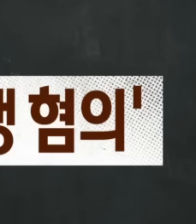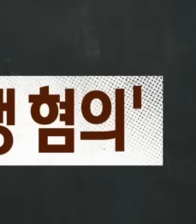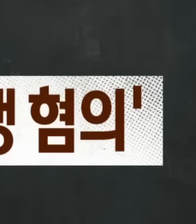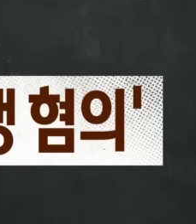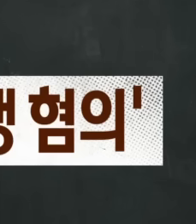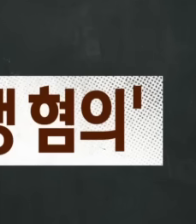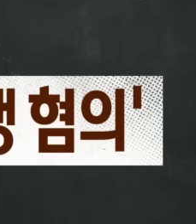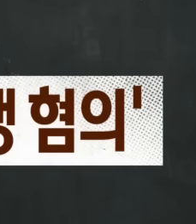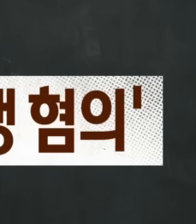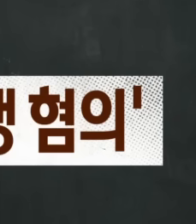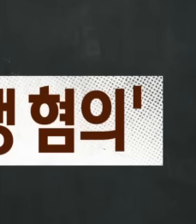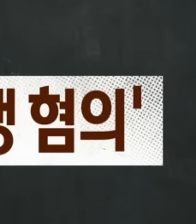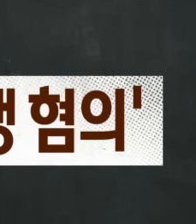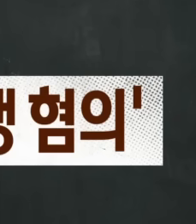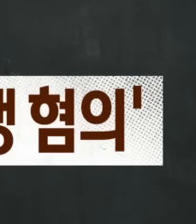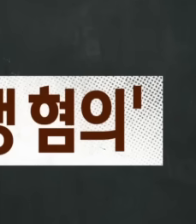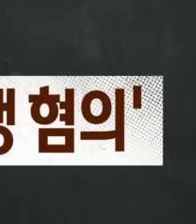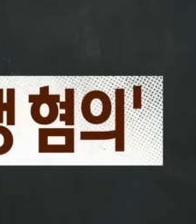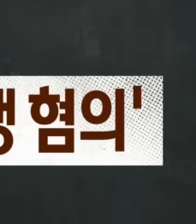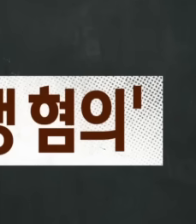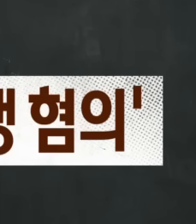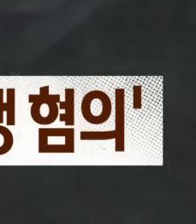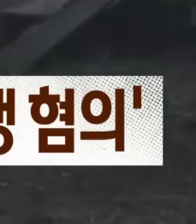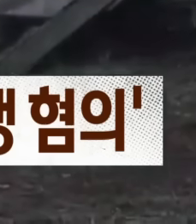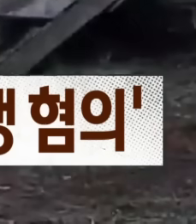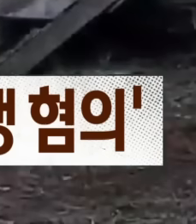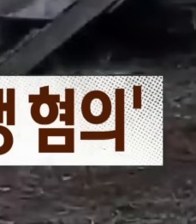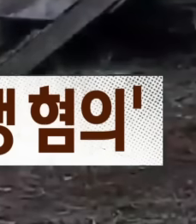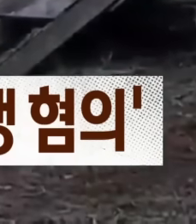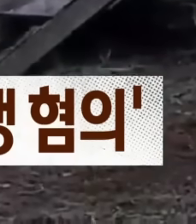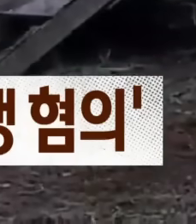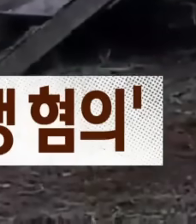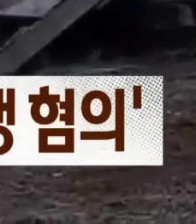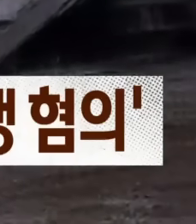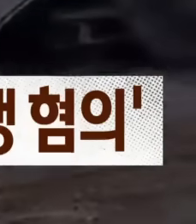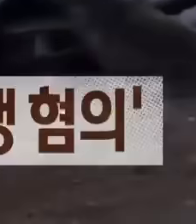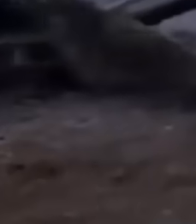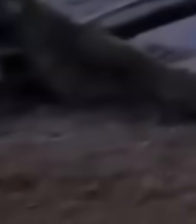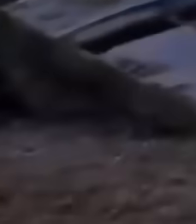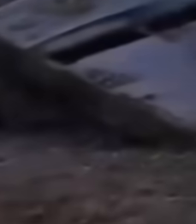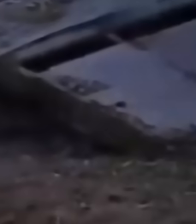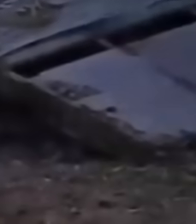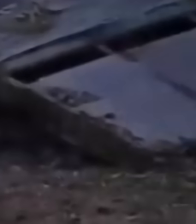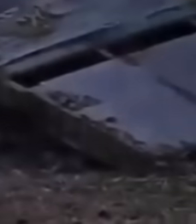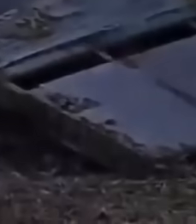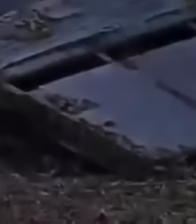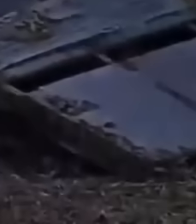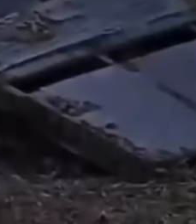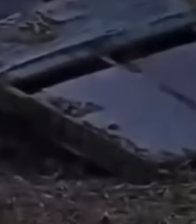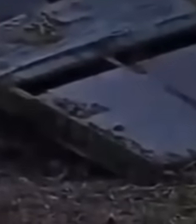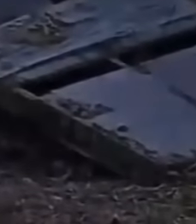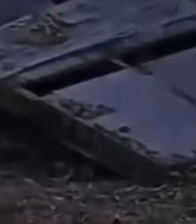나와 주인과 신랑이 하던 대리기사를 문 건데 경찰은 쌍방 폭행 혐의를 적용해 조사 중입니다.